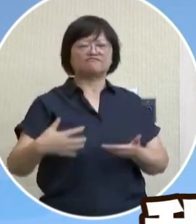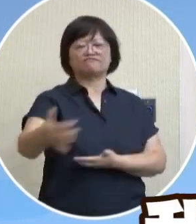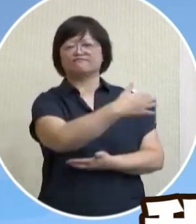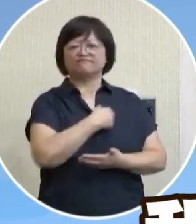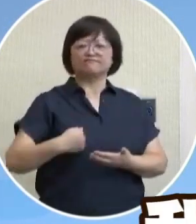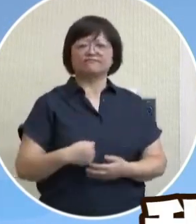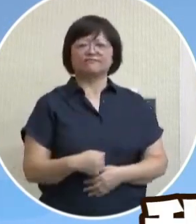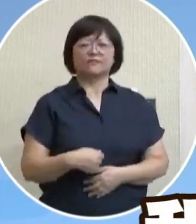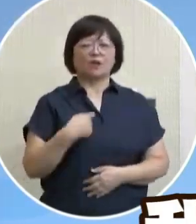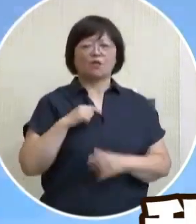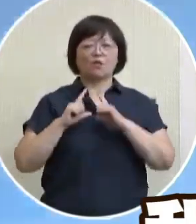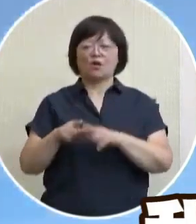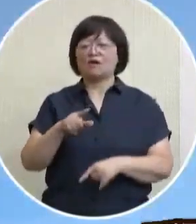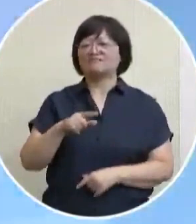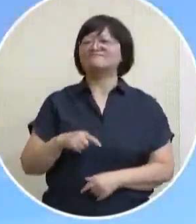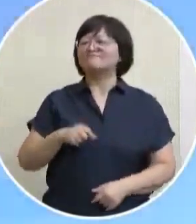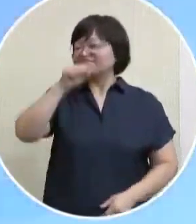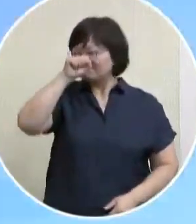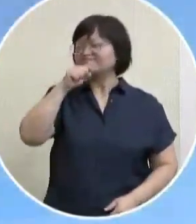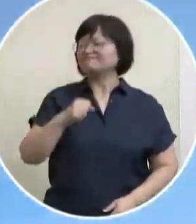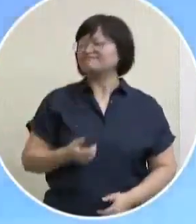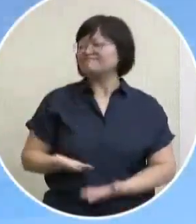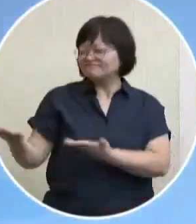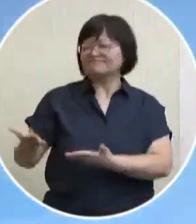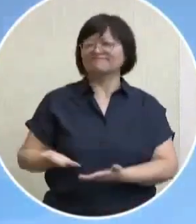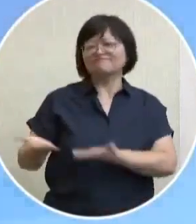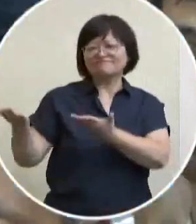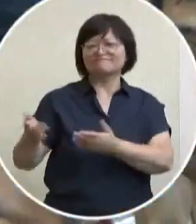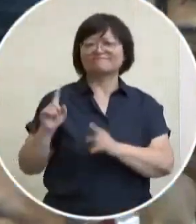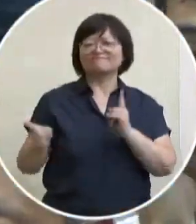我会说 Yes, please, do it.